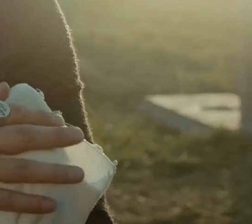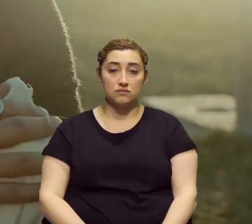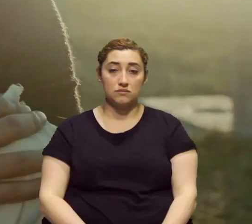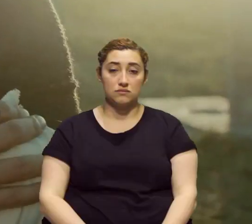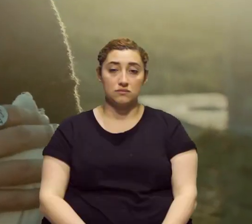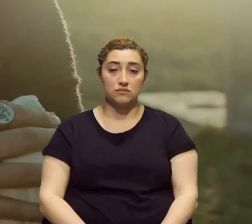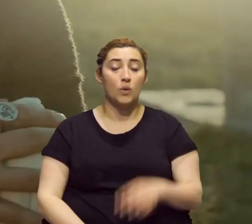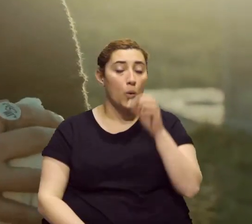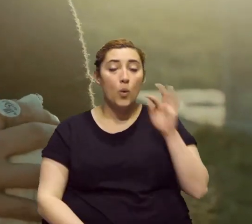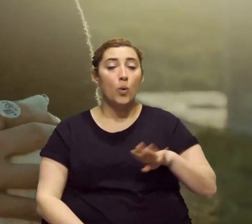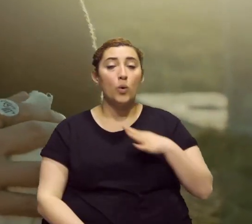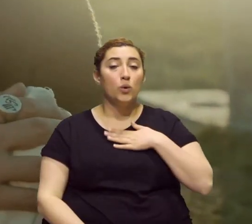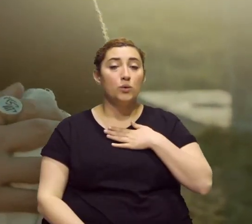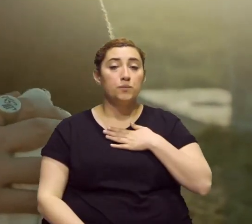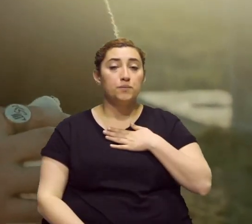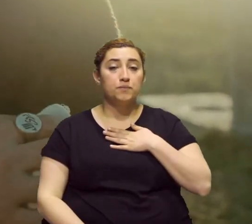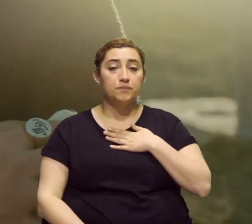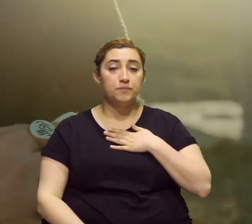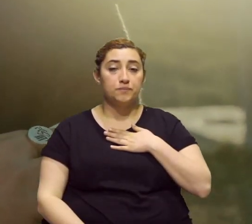oturuyor. Oğlum.